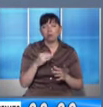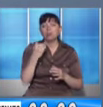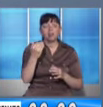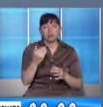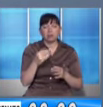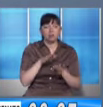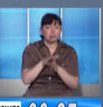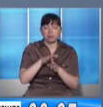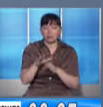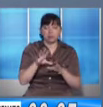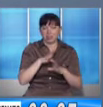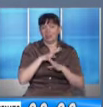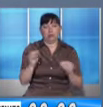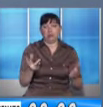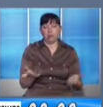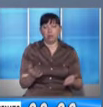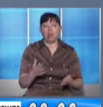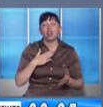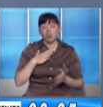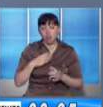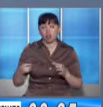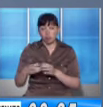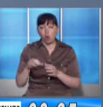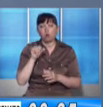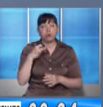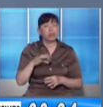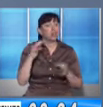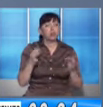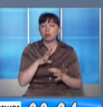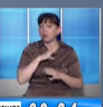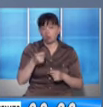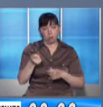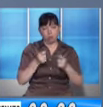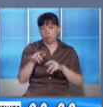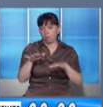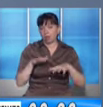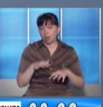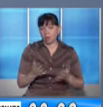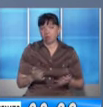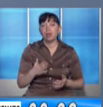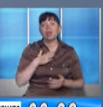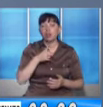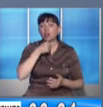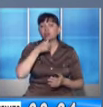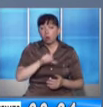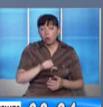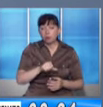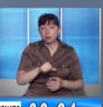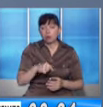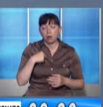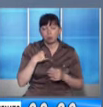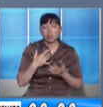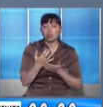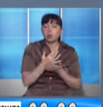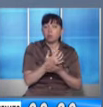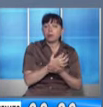promisiuni s-a realizat. Blocul electoral Renata Usată nu a fost niciodată la guvernare. Experiența noastră, noi